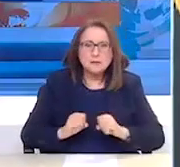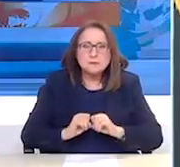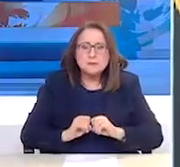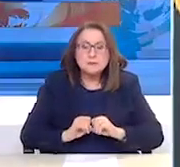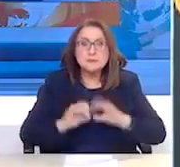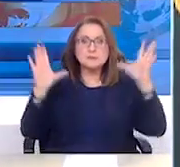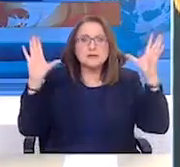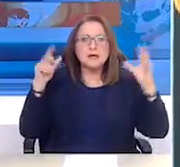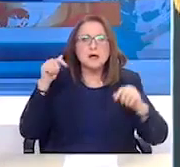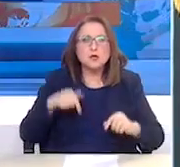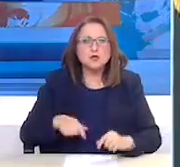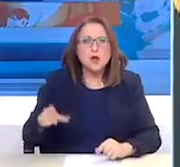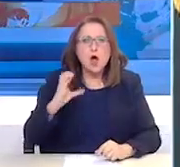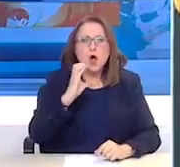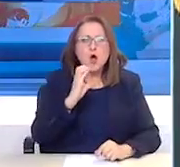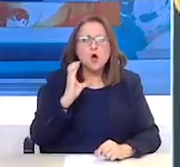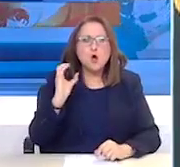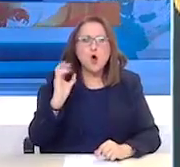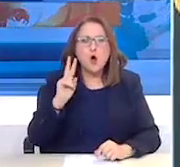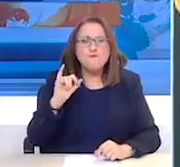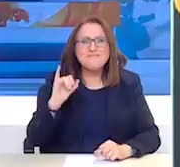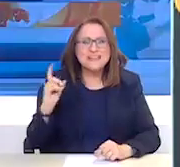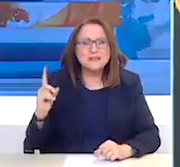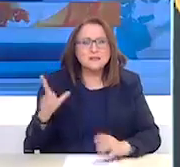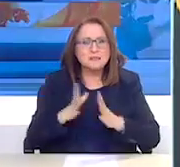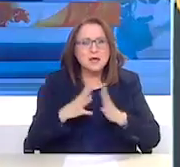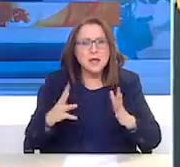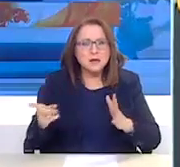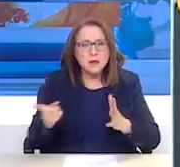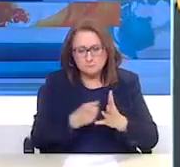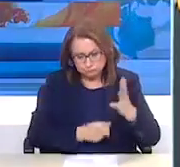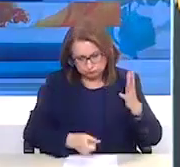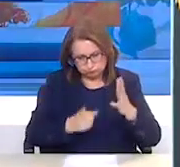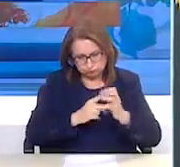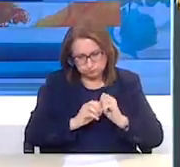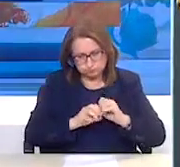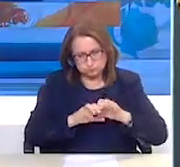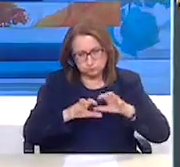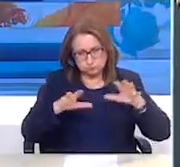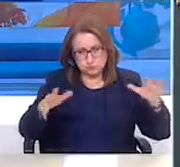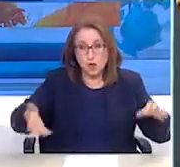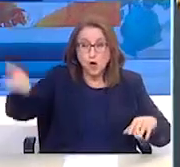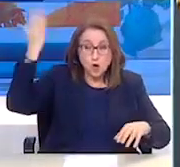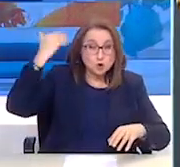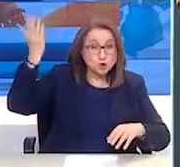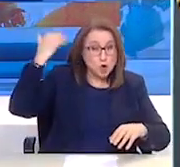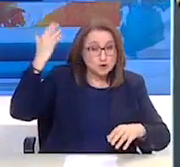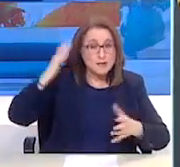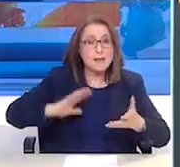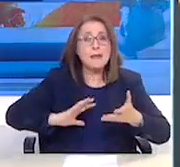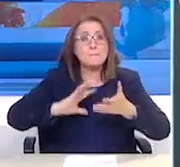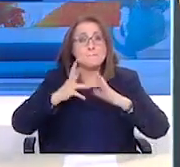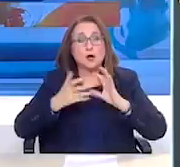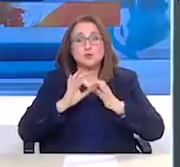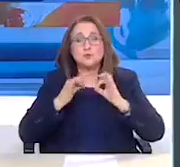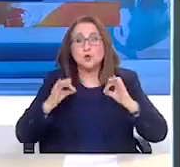και μας έδειξε την ανάγκη να έχουμε επαγρύπνηση για αυτό που ονόμαζε τότε ο Παγκόσμιος Οργανισμός Υγείας νόσο Χ, την άγνωστη νόσο. Στα πλαίσια αυτά είχα